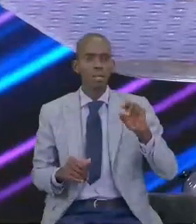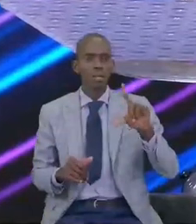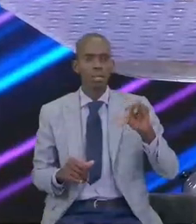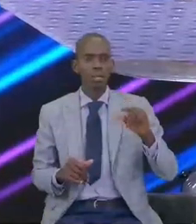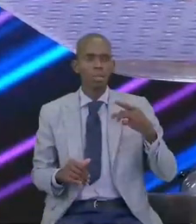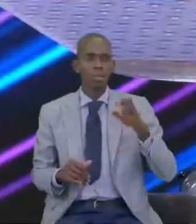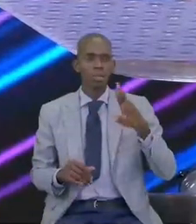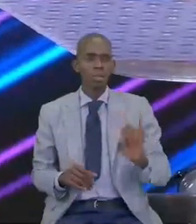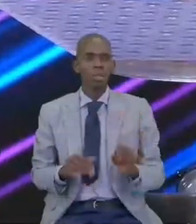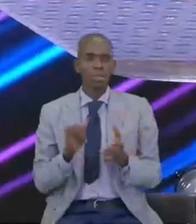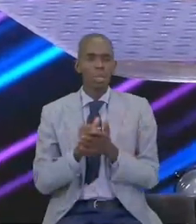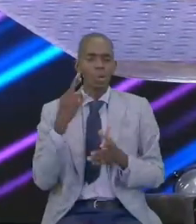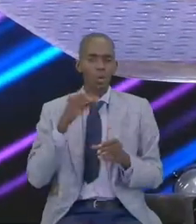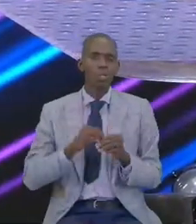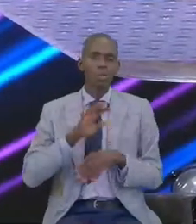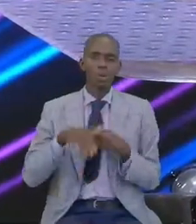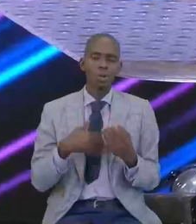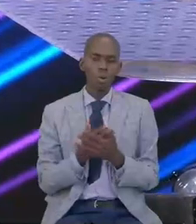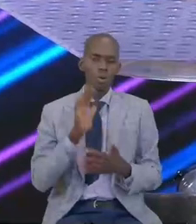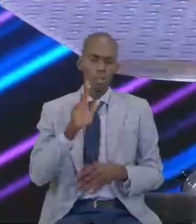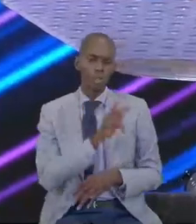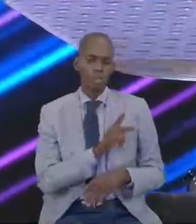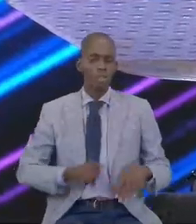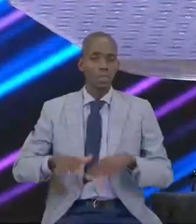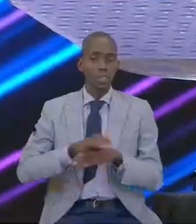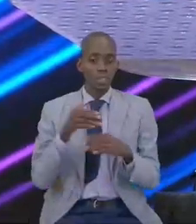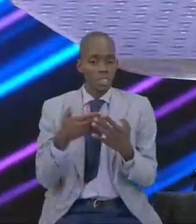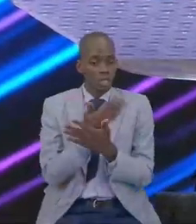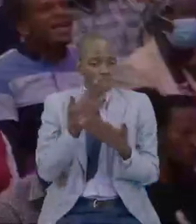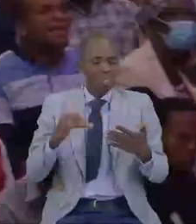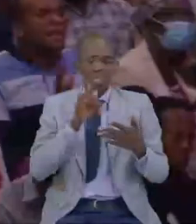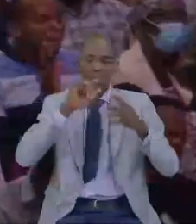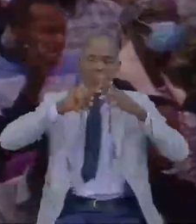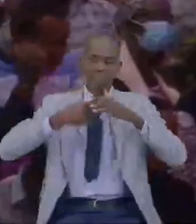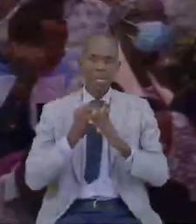royaume. Une nouvelle chose commence maintenant.